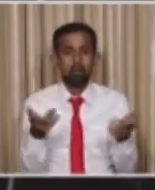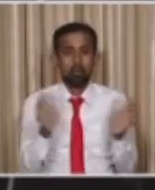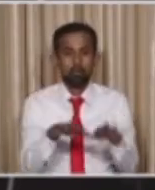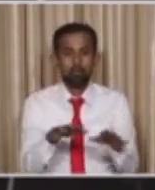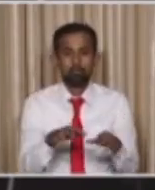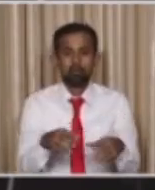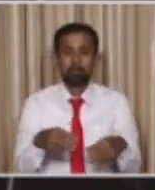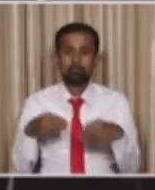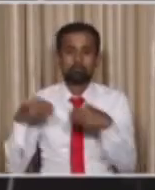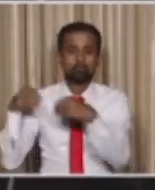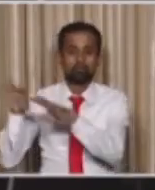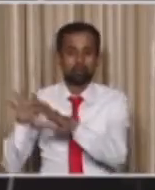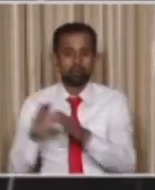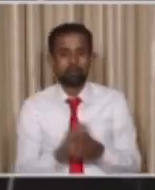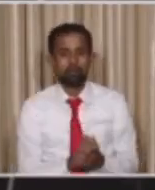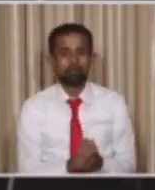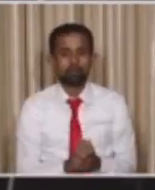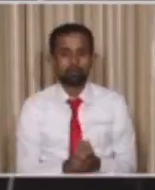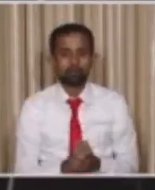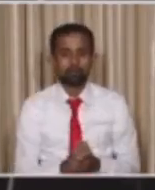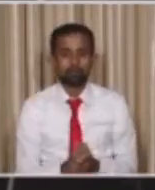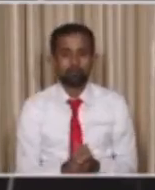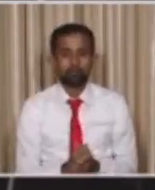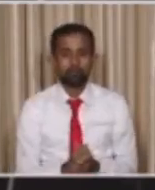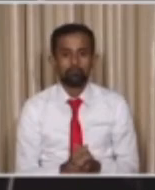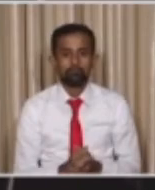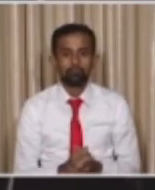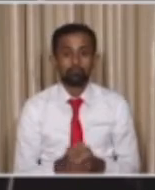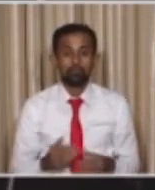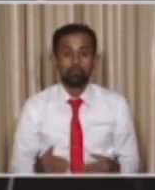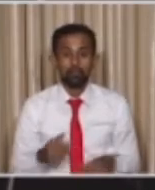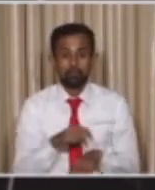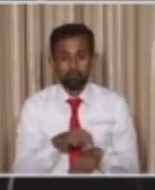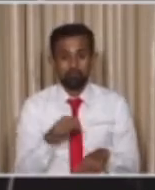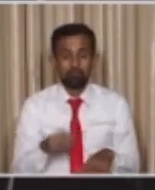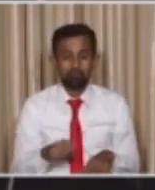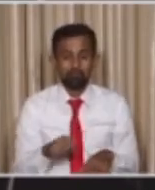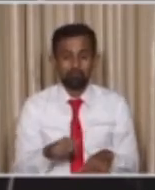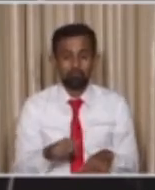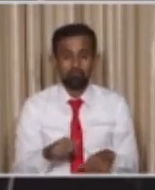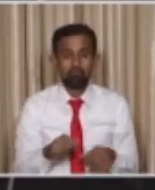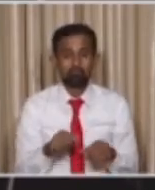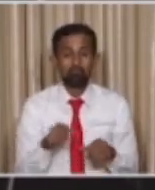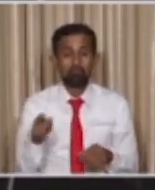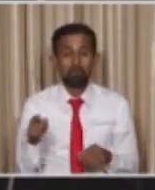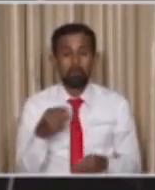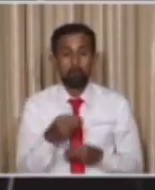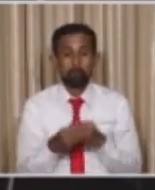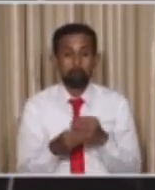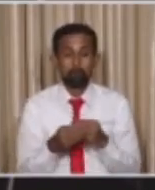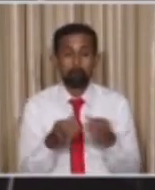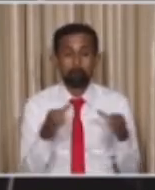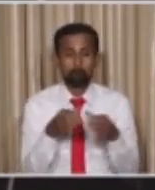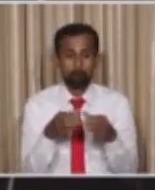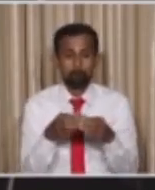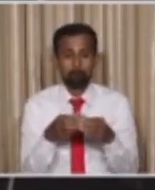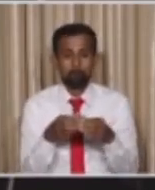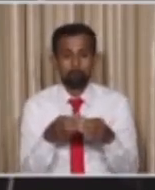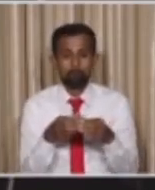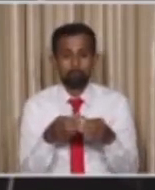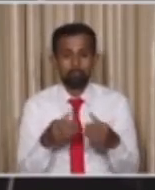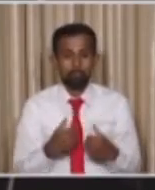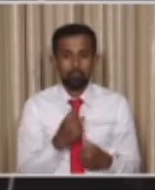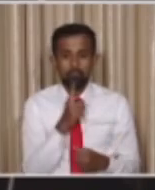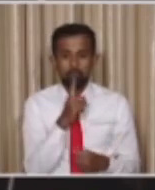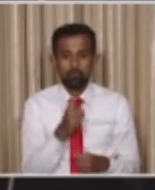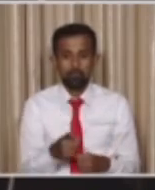රේගුවට තමයි ගිහිල්ලා තියෙන්නේ. ඉතින් ඒ නිසා දැනට මේ ආයතනයේ විශේෂයෙන් අපි කියන්න